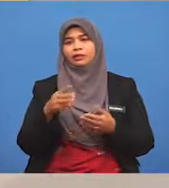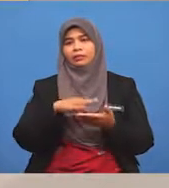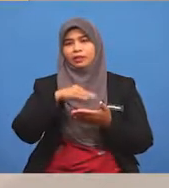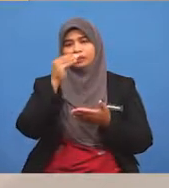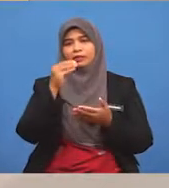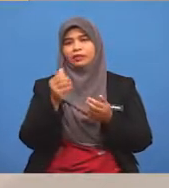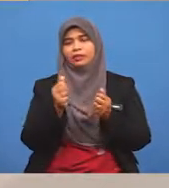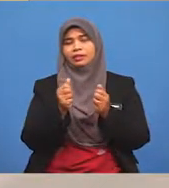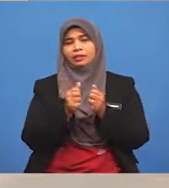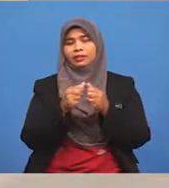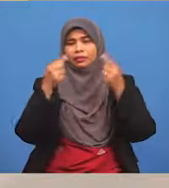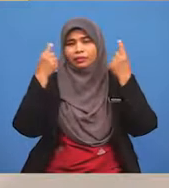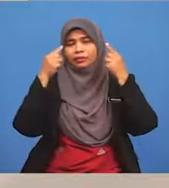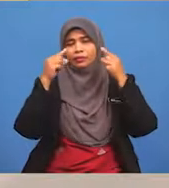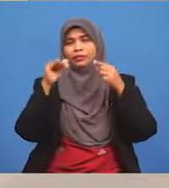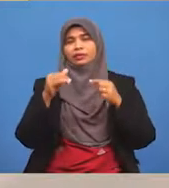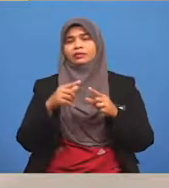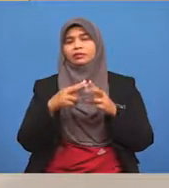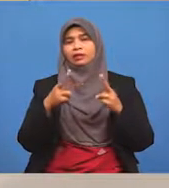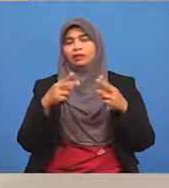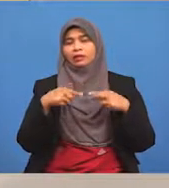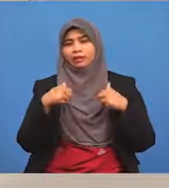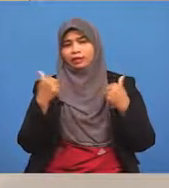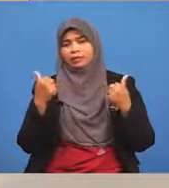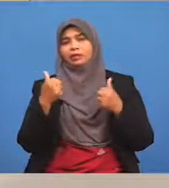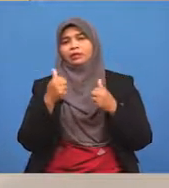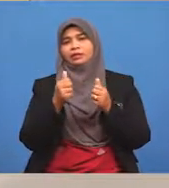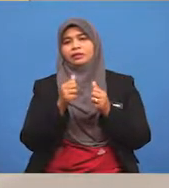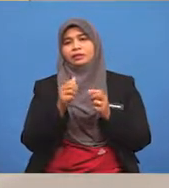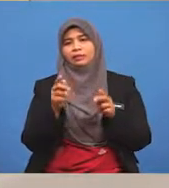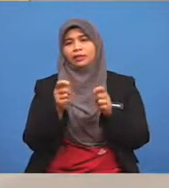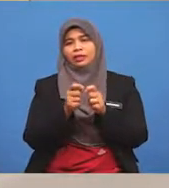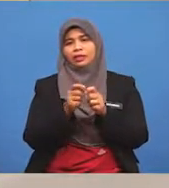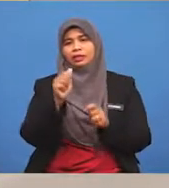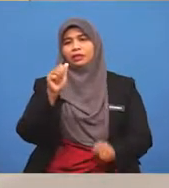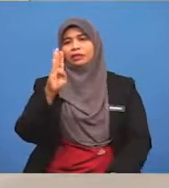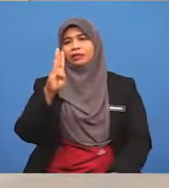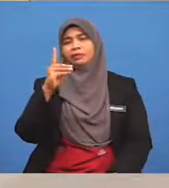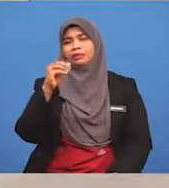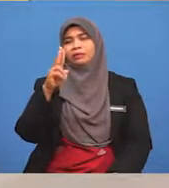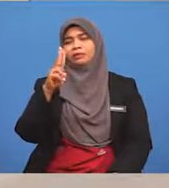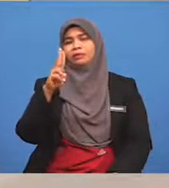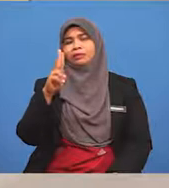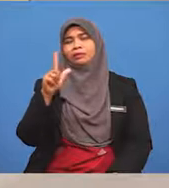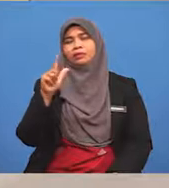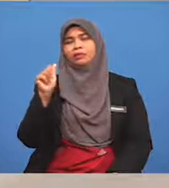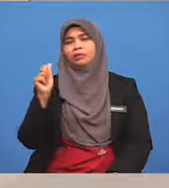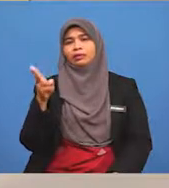dengan guru yang hebat seperti Abdullah bin Musa dan Imam Ahmad bin